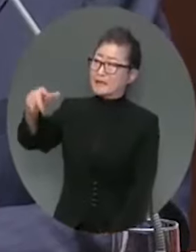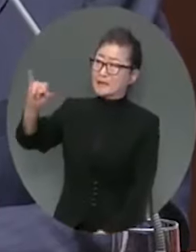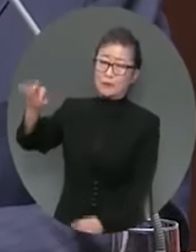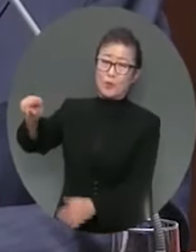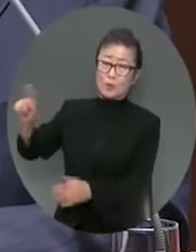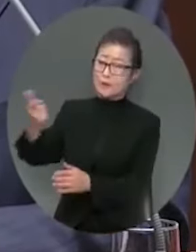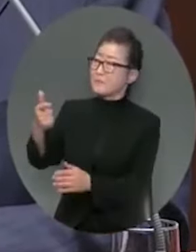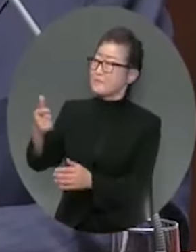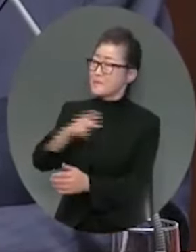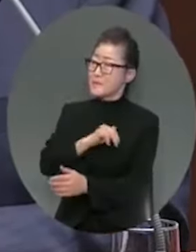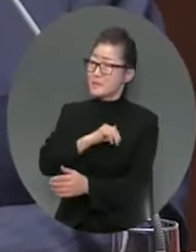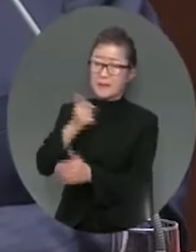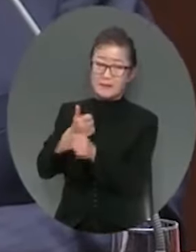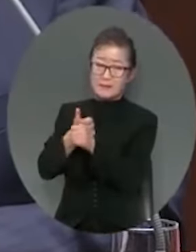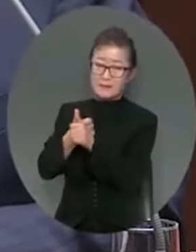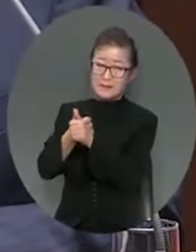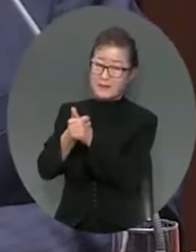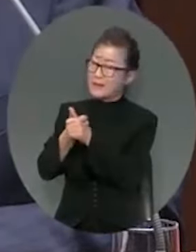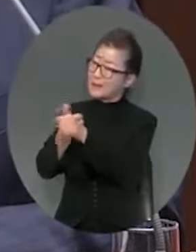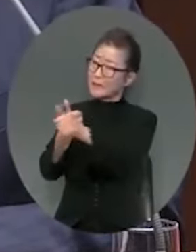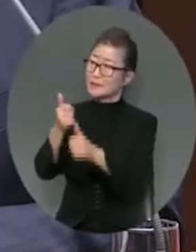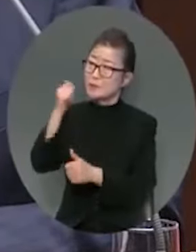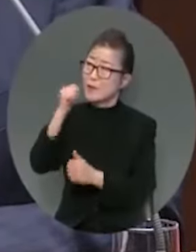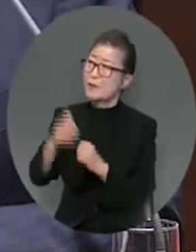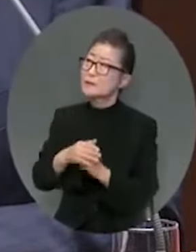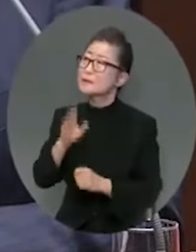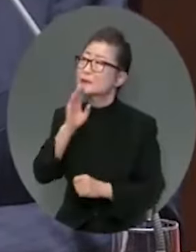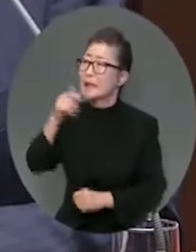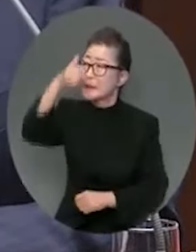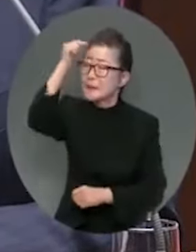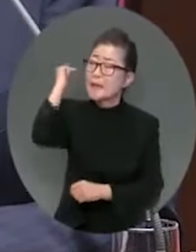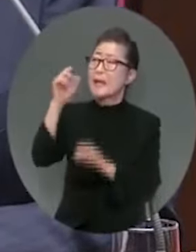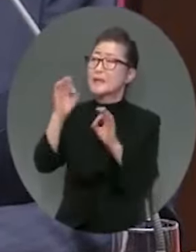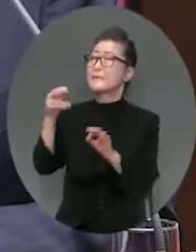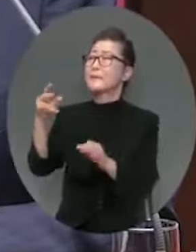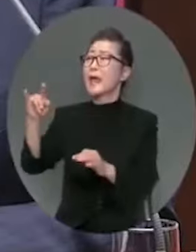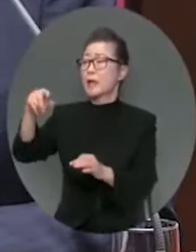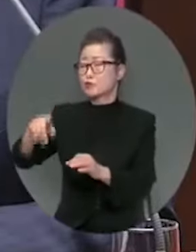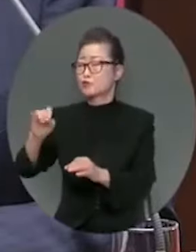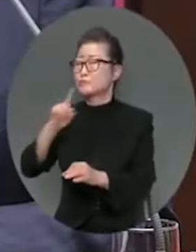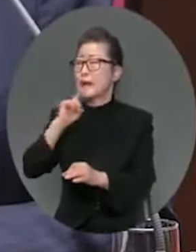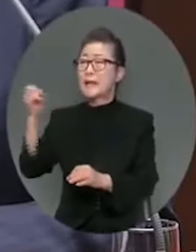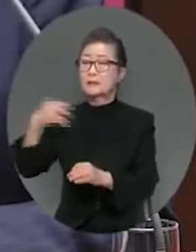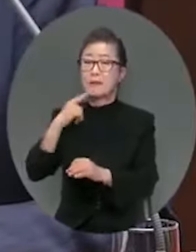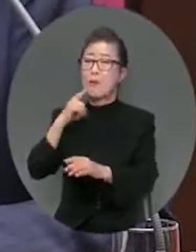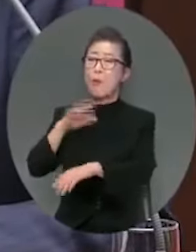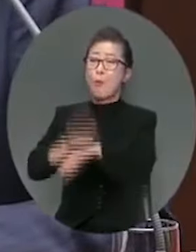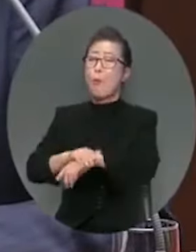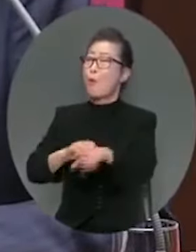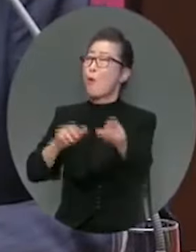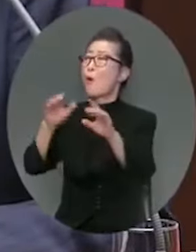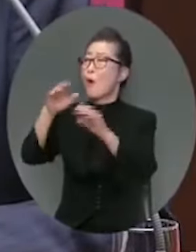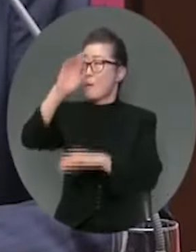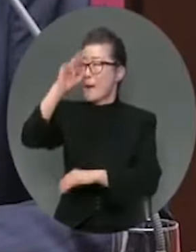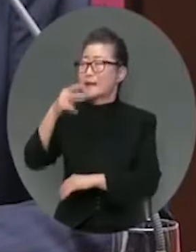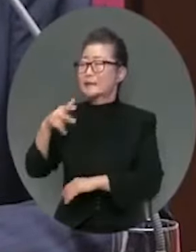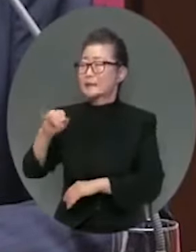그렇죠. 그러니까 DJ께서 그러셨습니다. 그러니까 윤석열 대통령한테 건의해서 나를 데려다